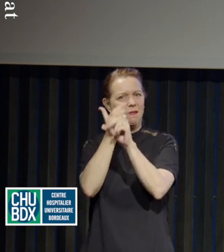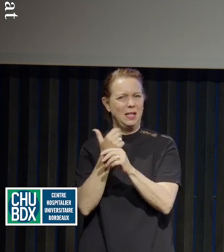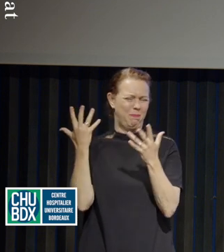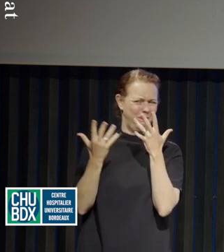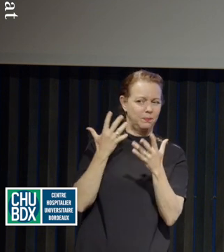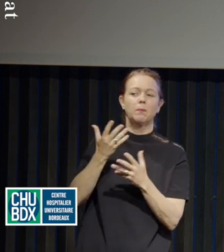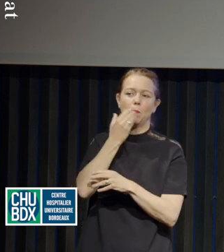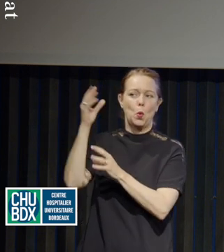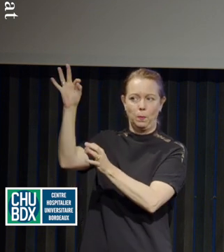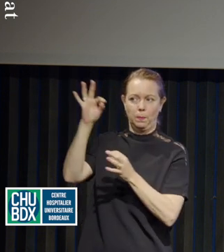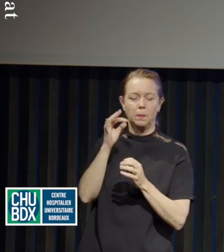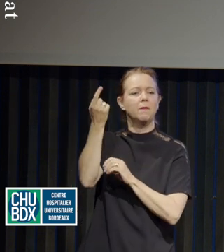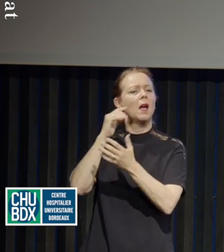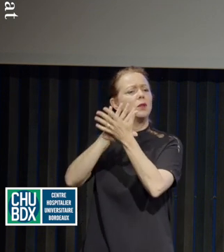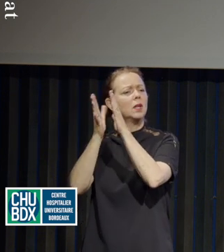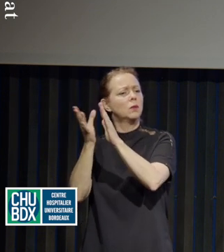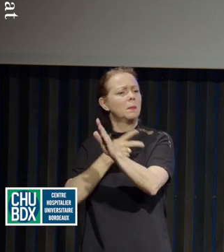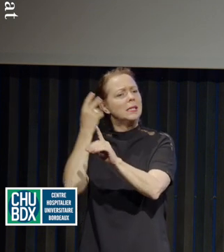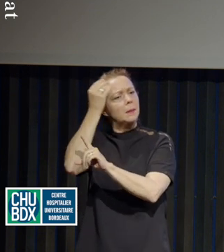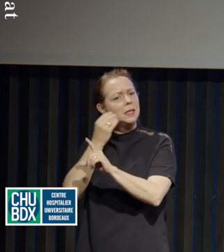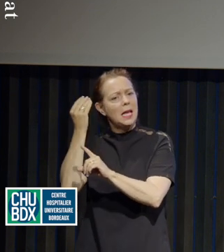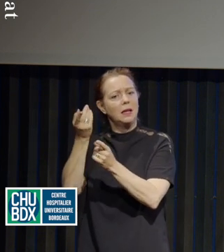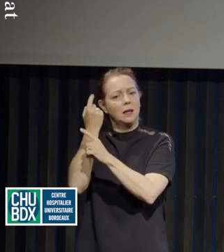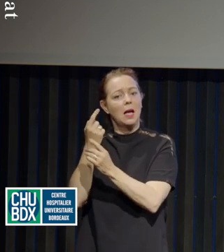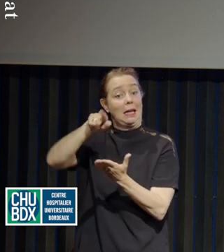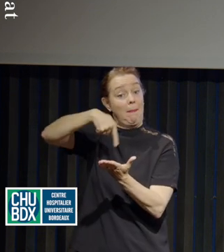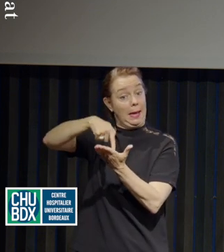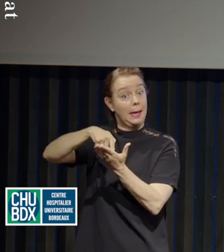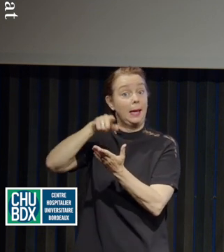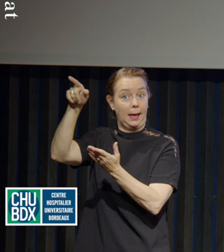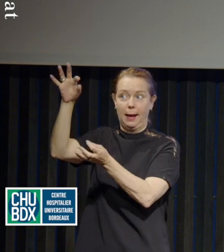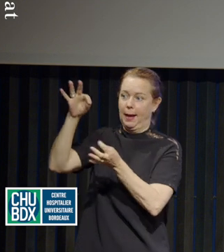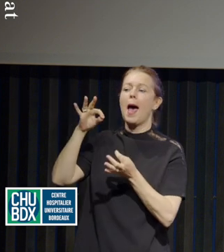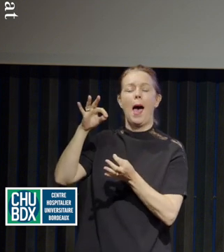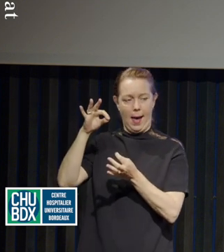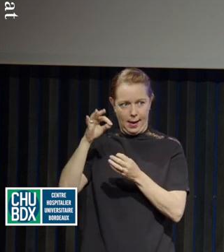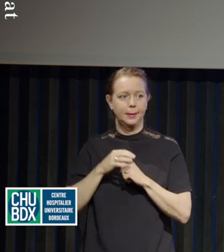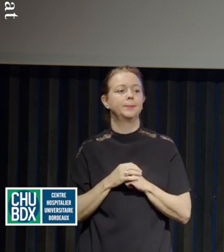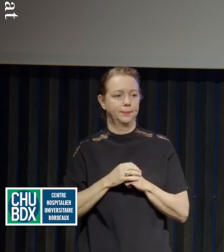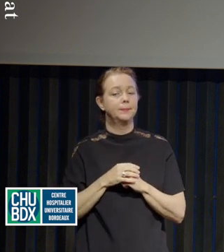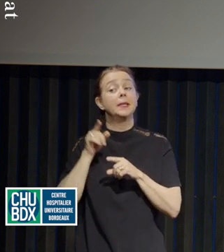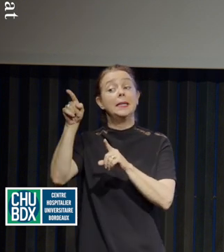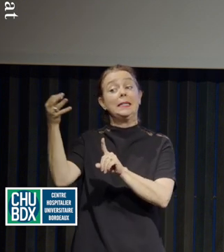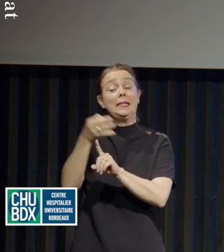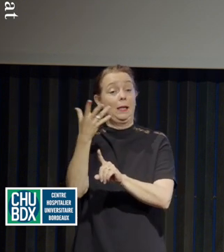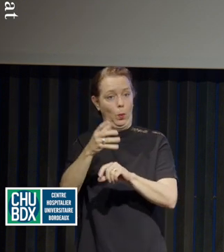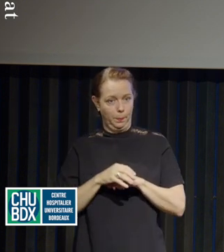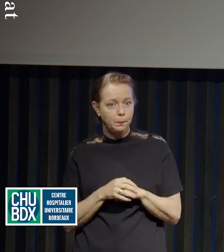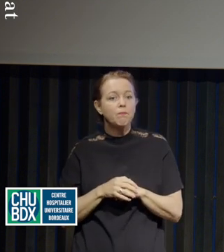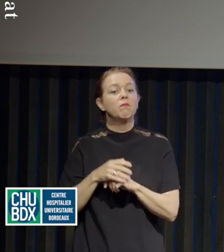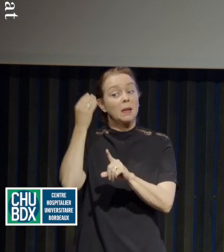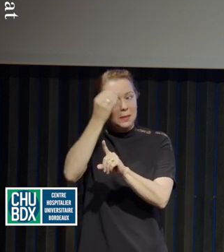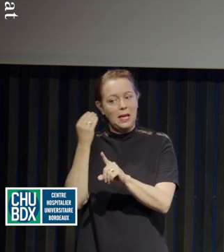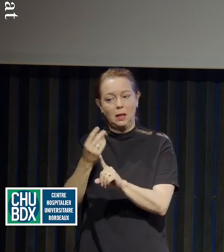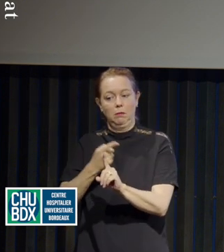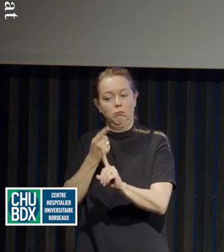plus correcte est celle de l'Association des médecins psychiatres du Québec. Elle commence par dire que la psychiatrie est une spécialité